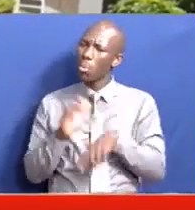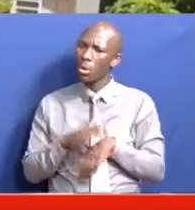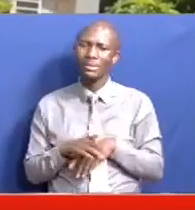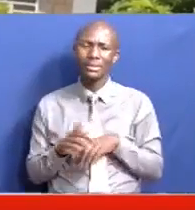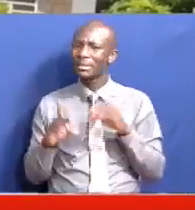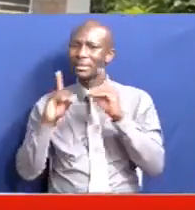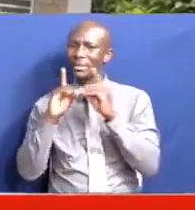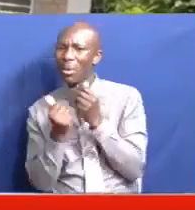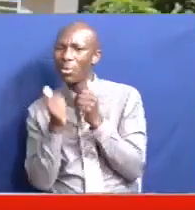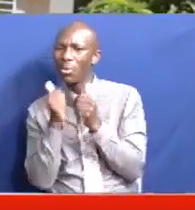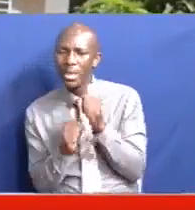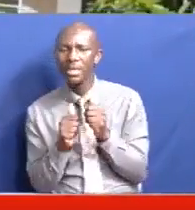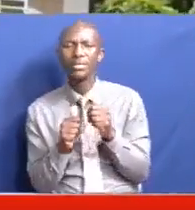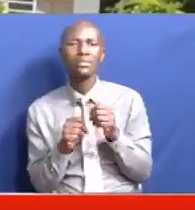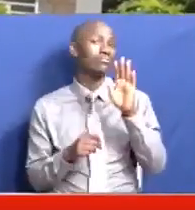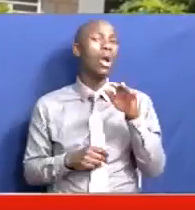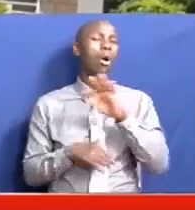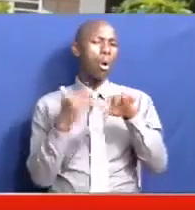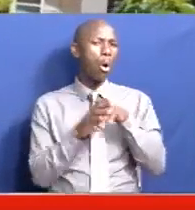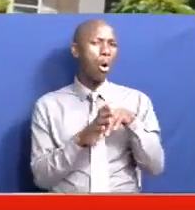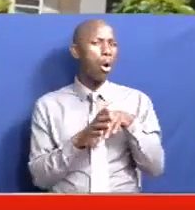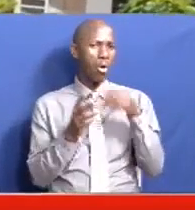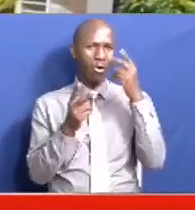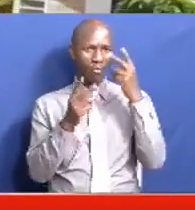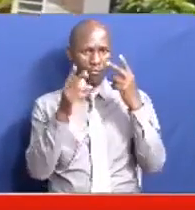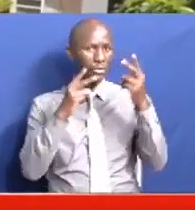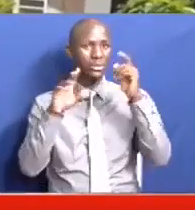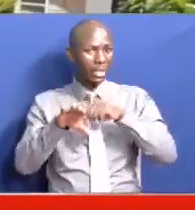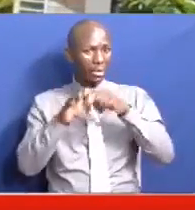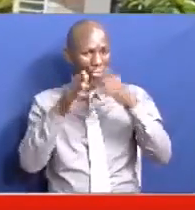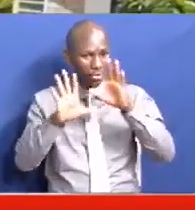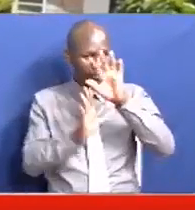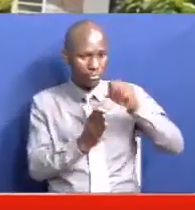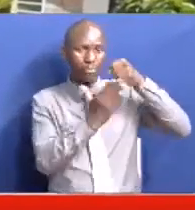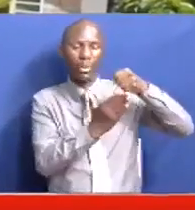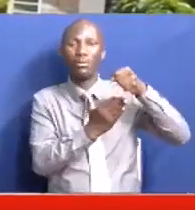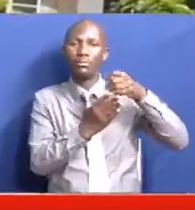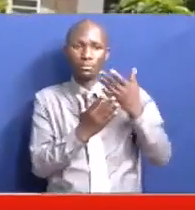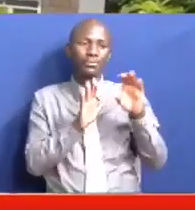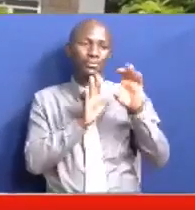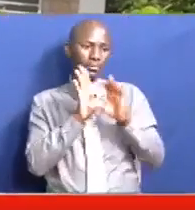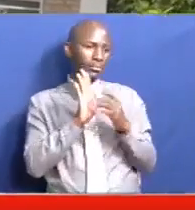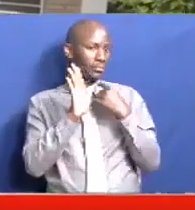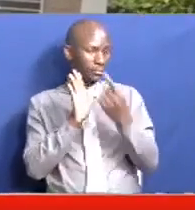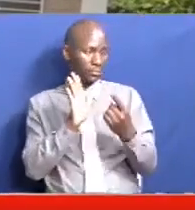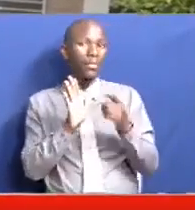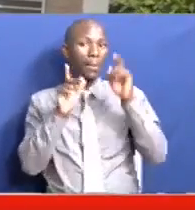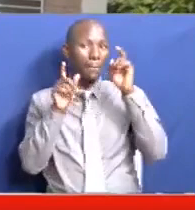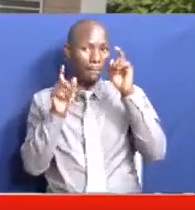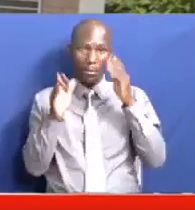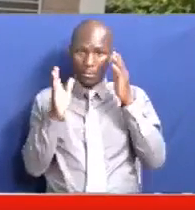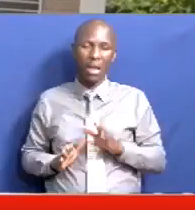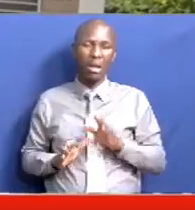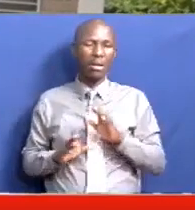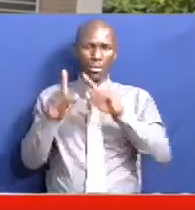siva. Nikana Mawoni asu tu minu kililia budget. Otondo katiba kaitie nomba kama mwene ndhi,